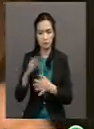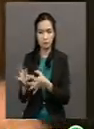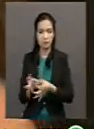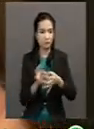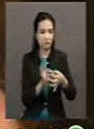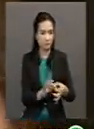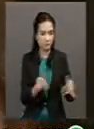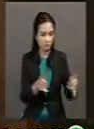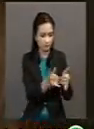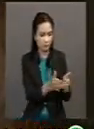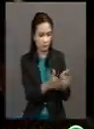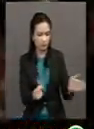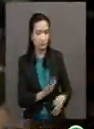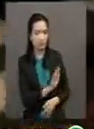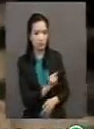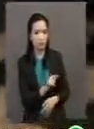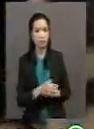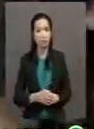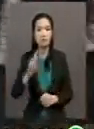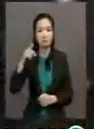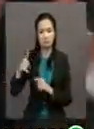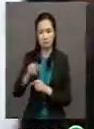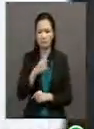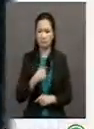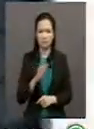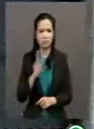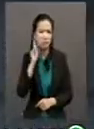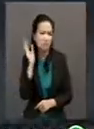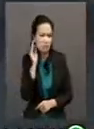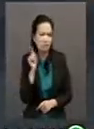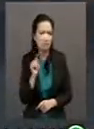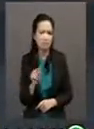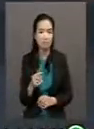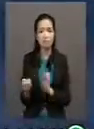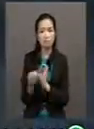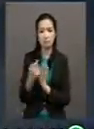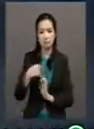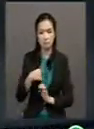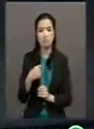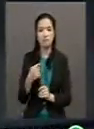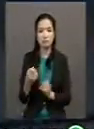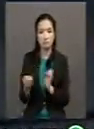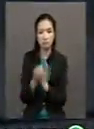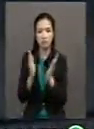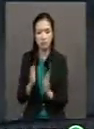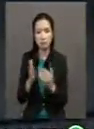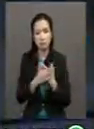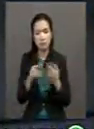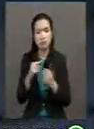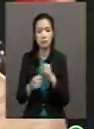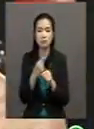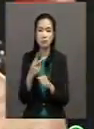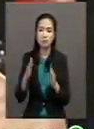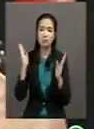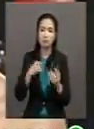เชื่อมโยงกับการแยกทางของทั้งคู่โกตาระบุว่ากระแสข่าวนี้กำลังส่งผลกระทบถึงคนที่เธอรักเมื่อหลายปี